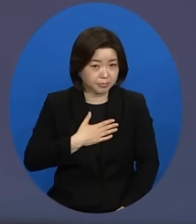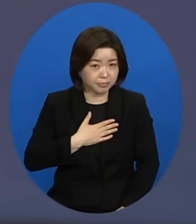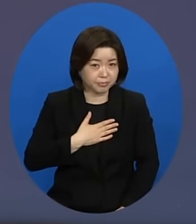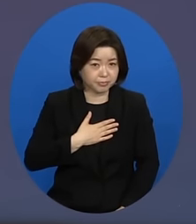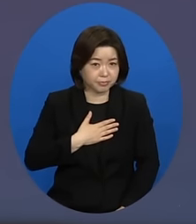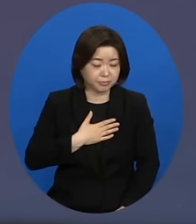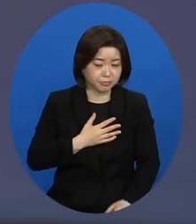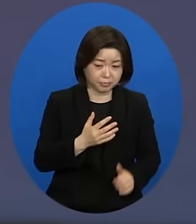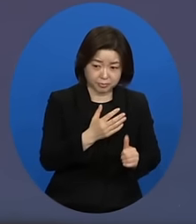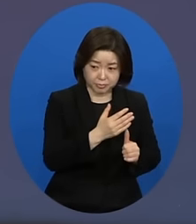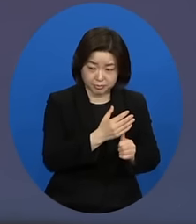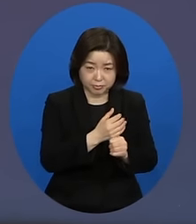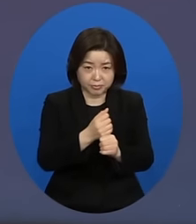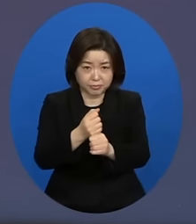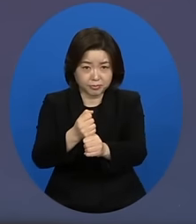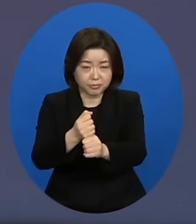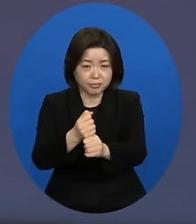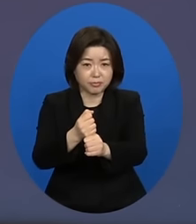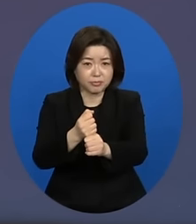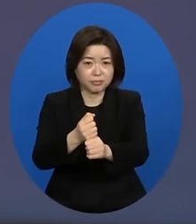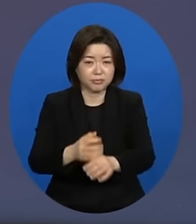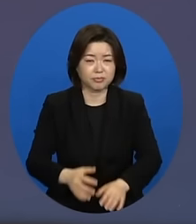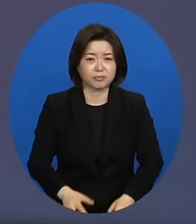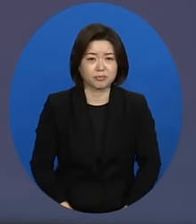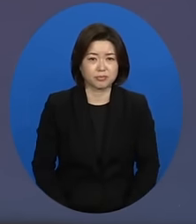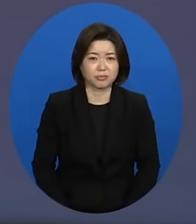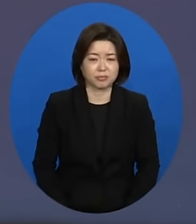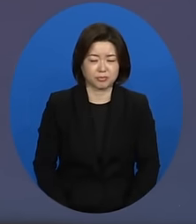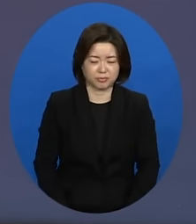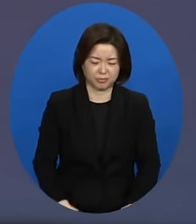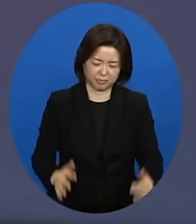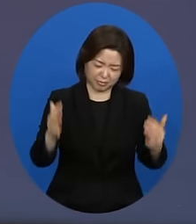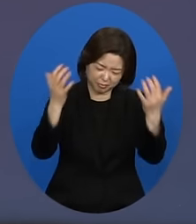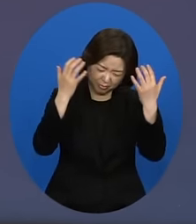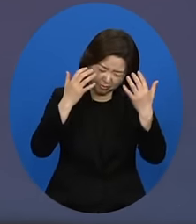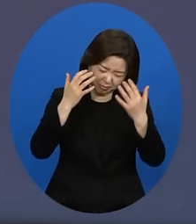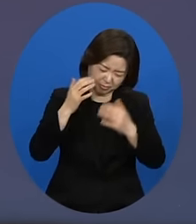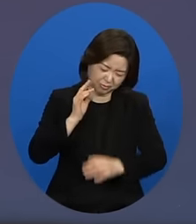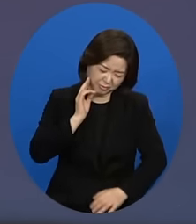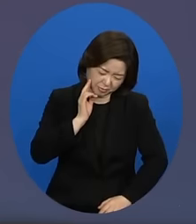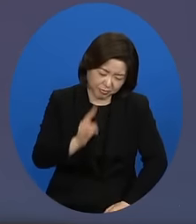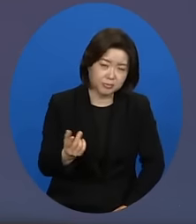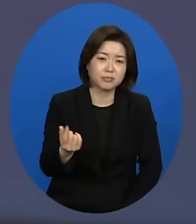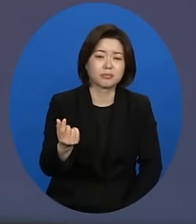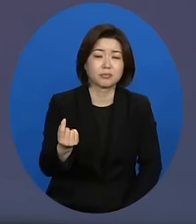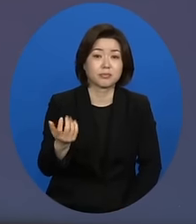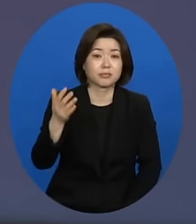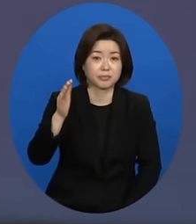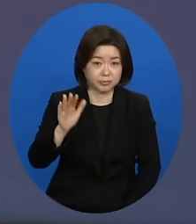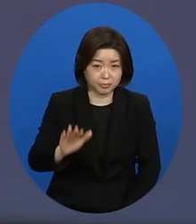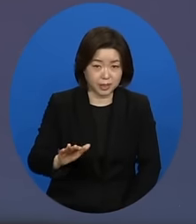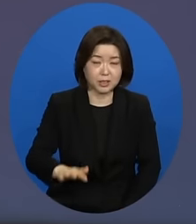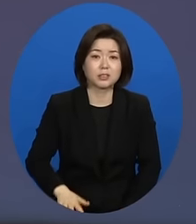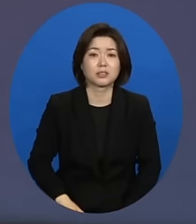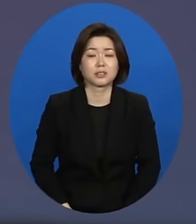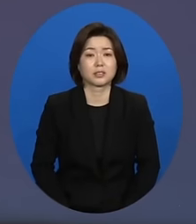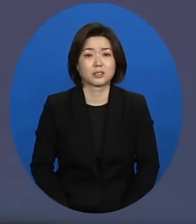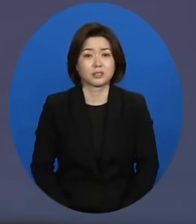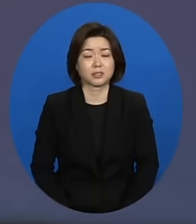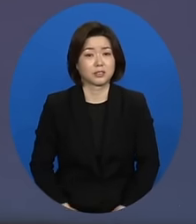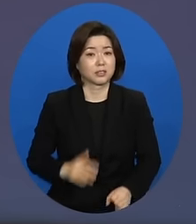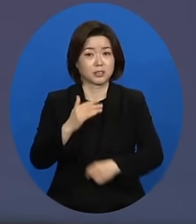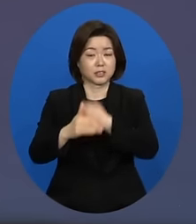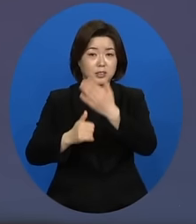잡혀와서 끌려다니면서 수도 없이 고난당했어. 하지만